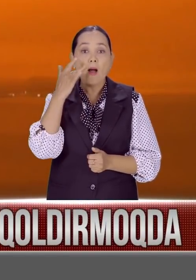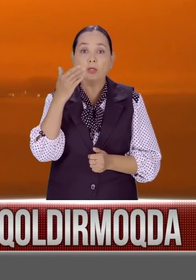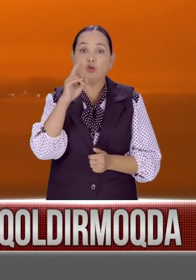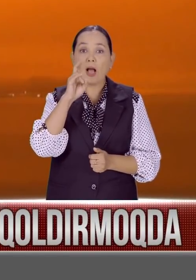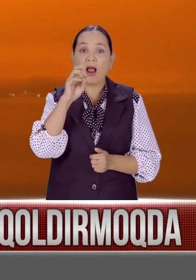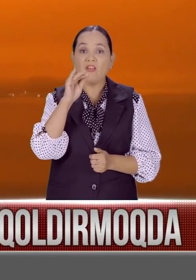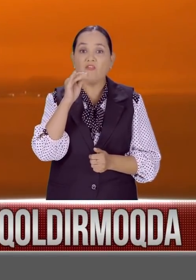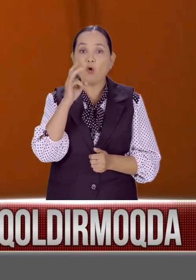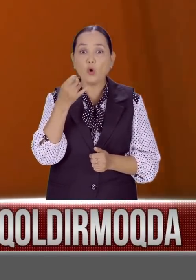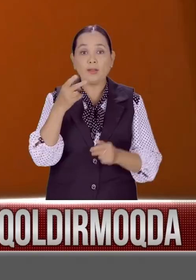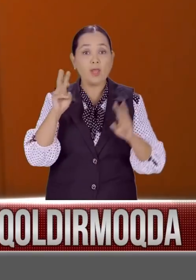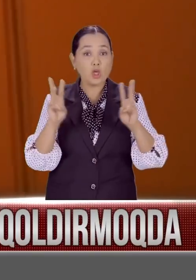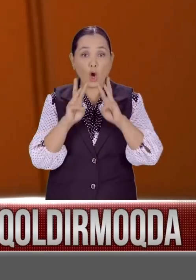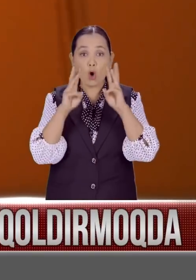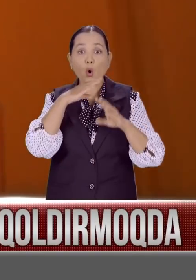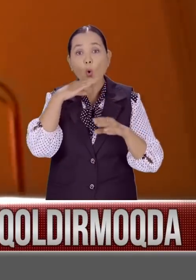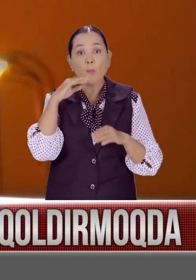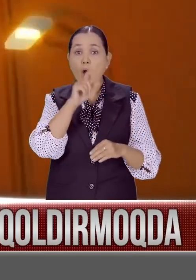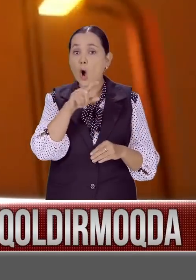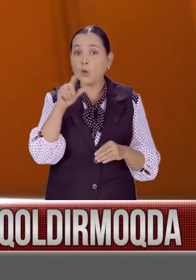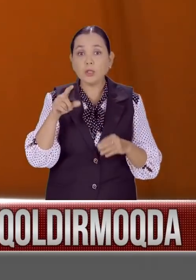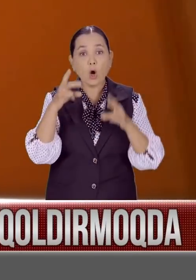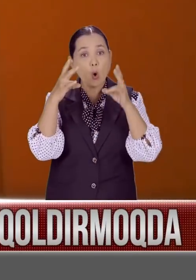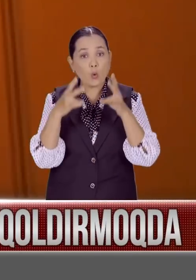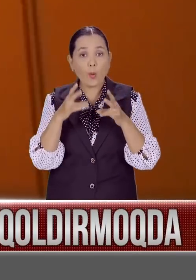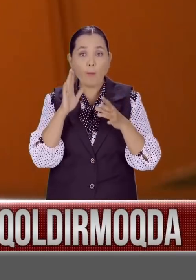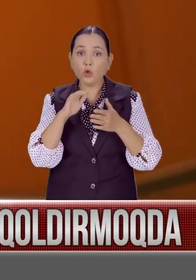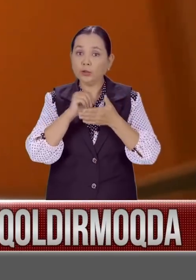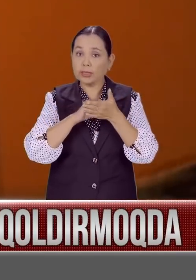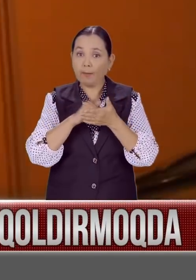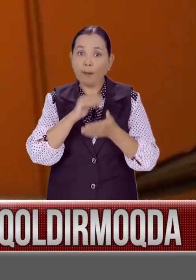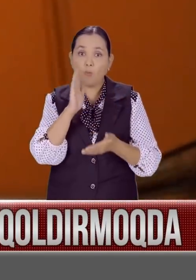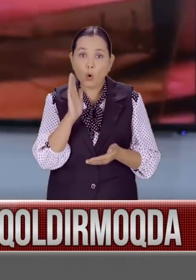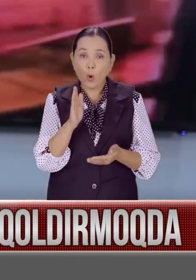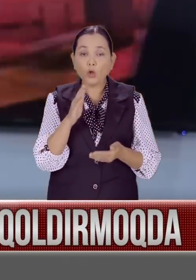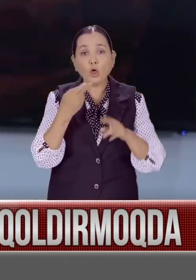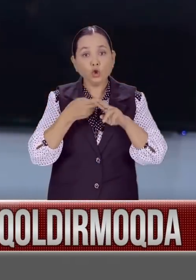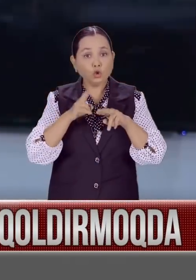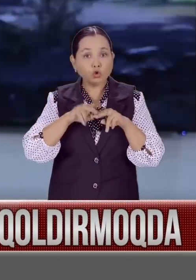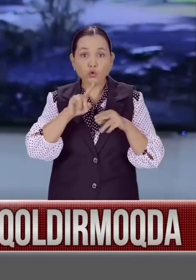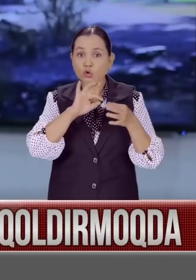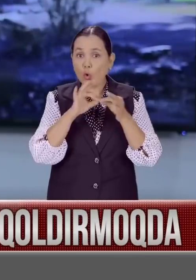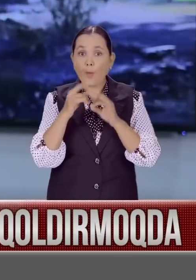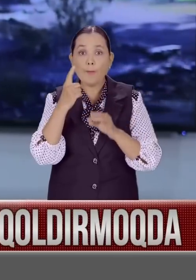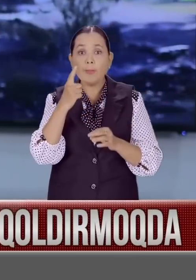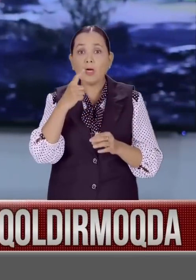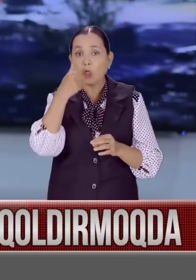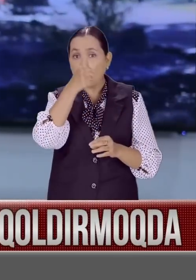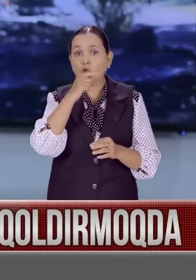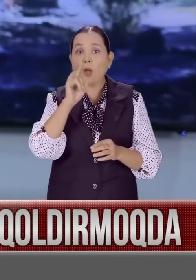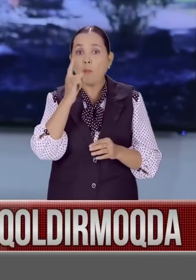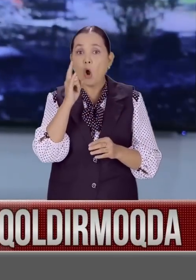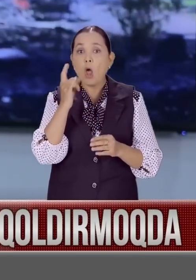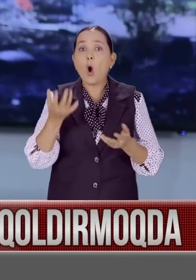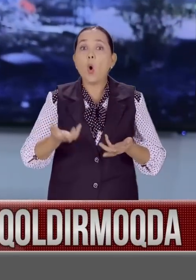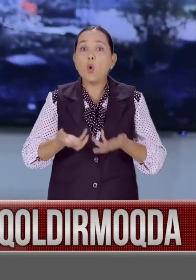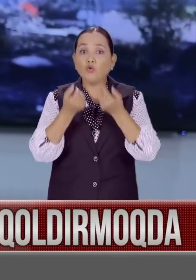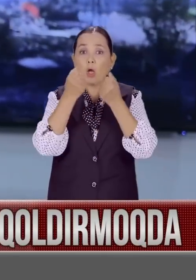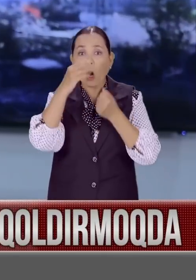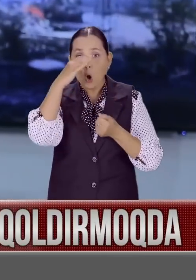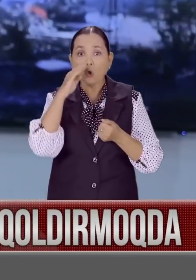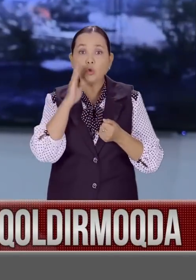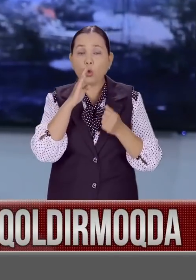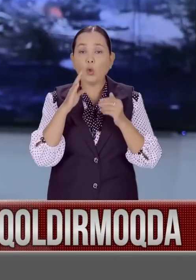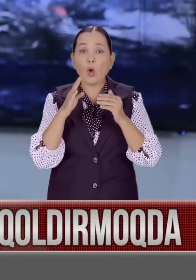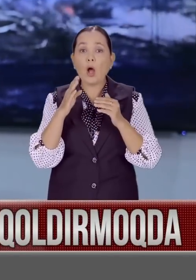AQShning Kaliforniya shtatidagi yong'in ko'plab odamlarning qurbon bo'lishiga sabab bo'lmoqda. Shu jumladan bir yoshli bolani qutqaruvchilar